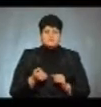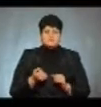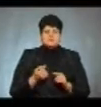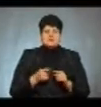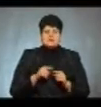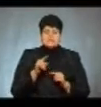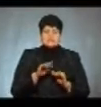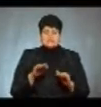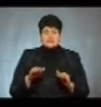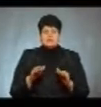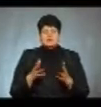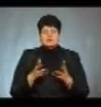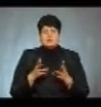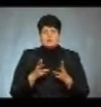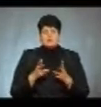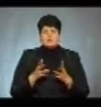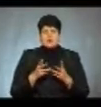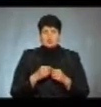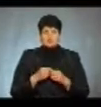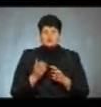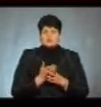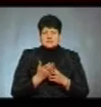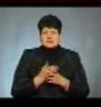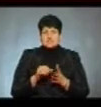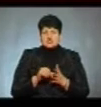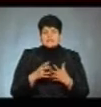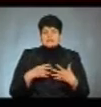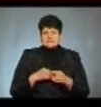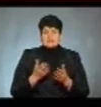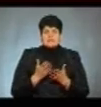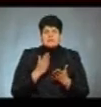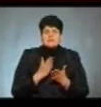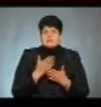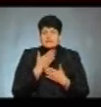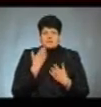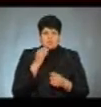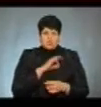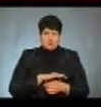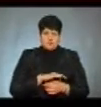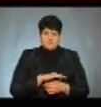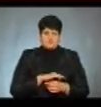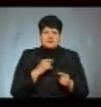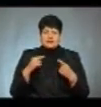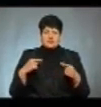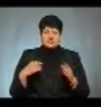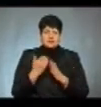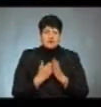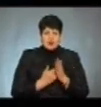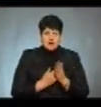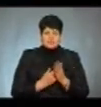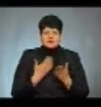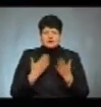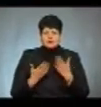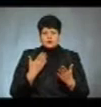ці діти розраховуються розрахунок субсидій, як члени сім'ї, які не мають доходу. Інші програми, тобто